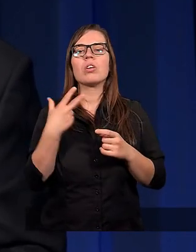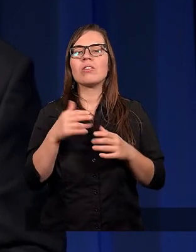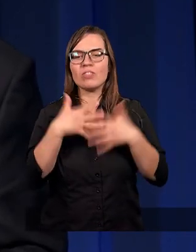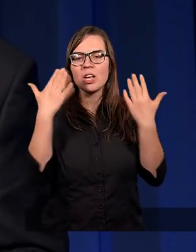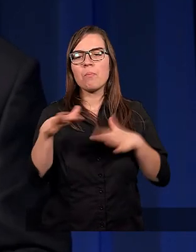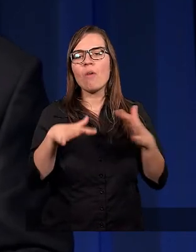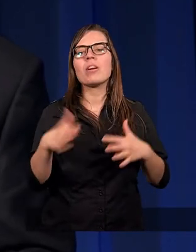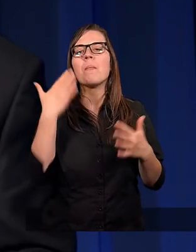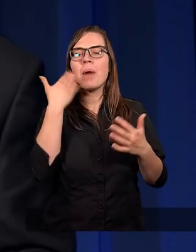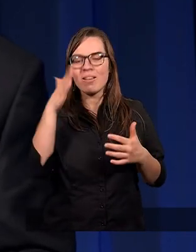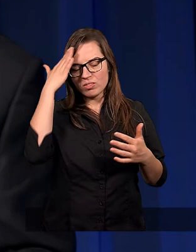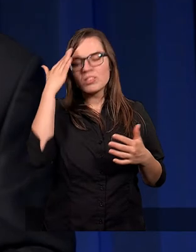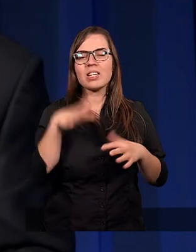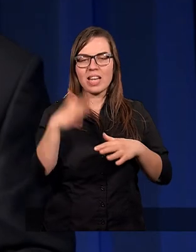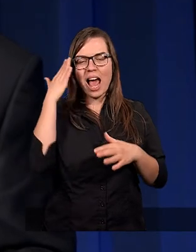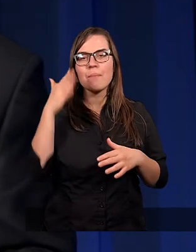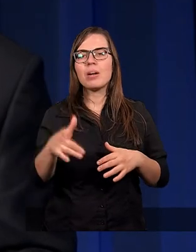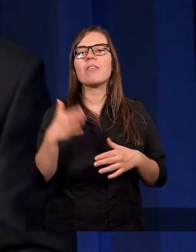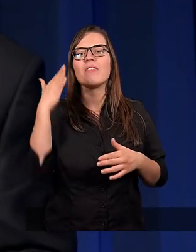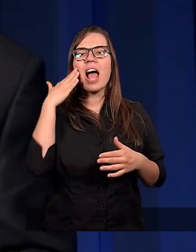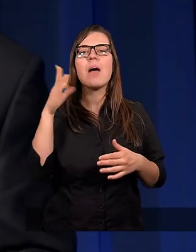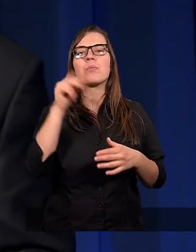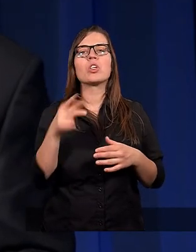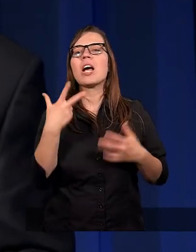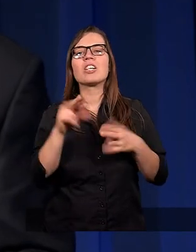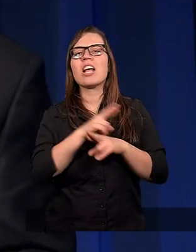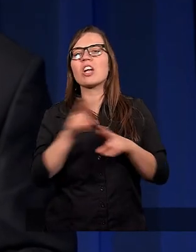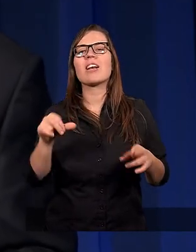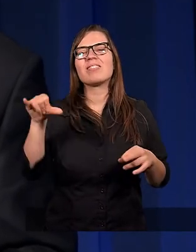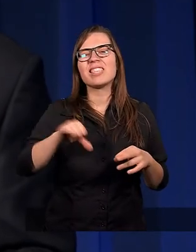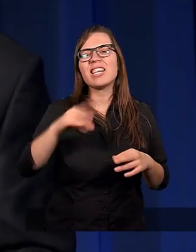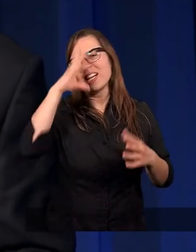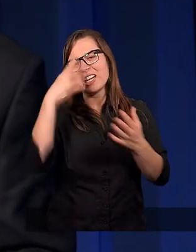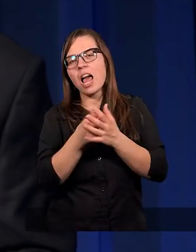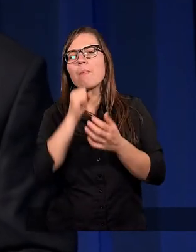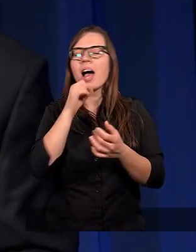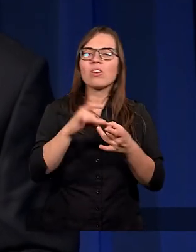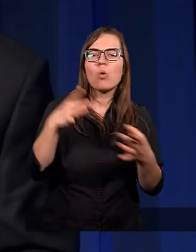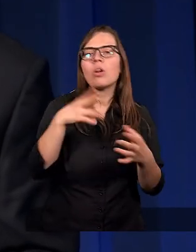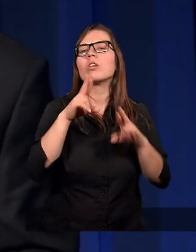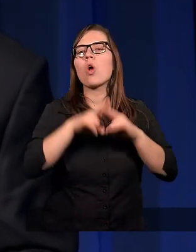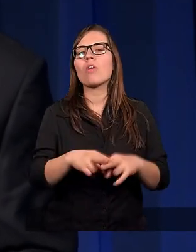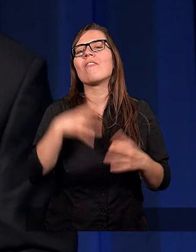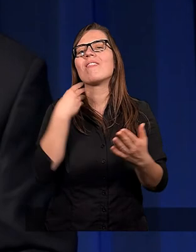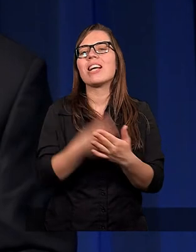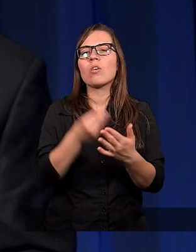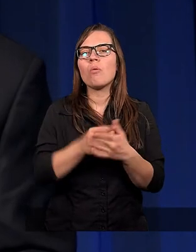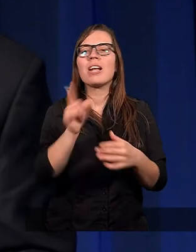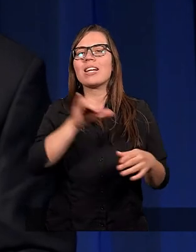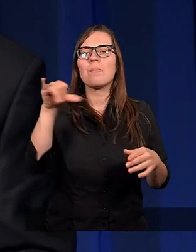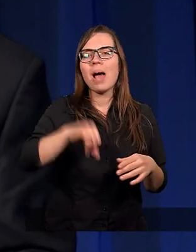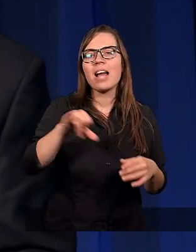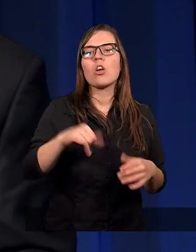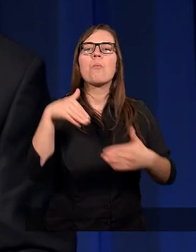wcześniej, bardzo dobrze je znamy. Wiedząc, że nie rzeczami znikomymi, srebrem albo złotem zostaliście wykupieni z